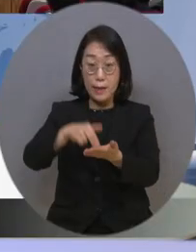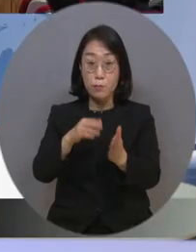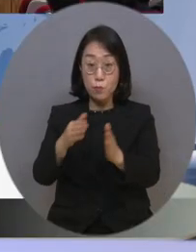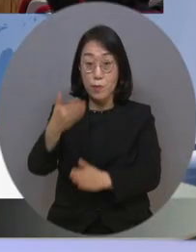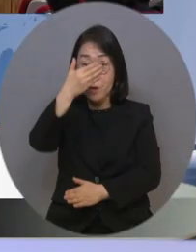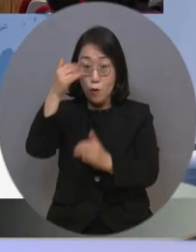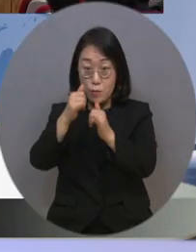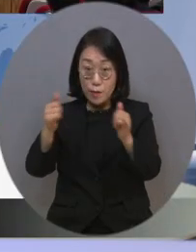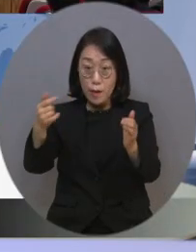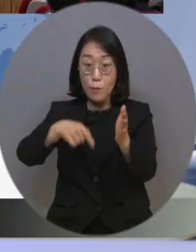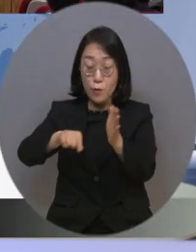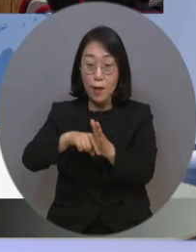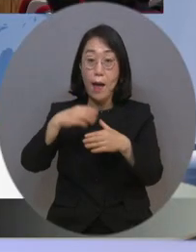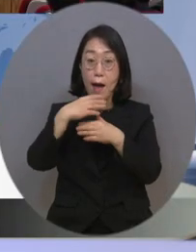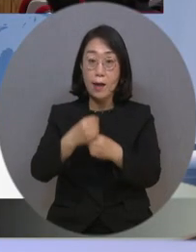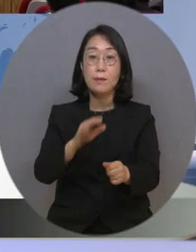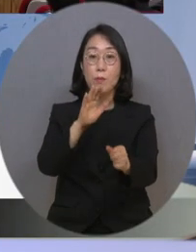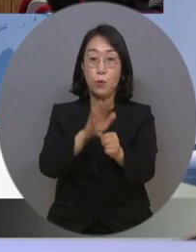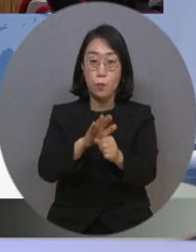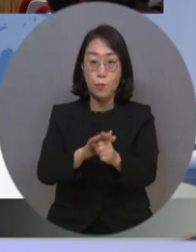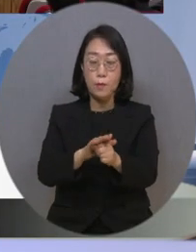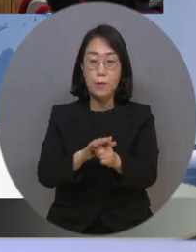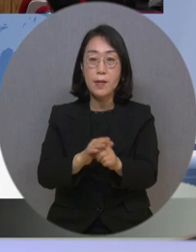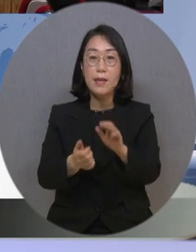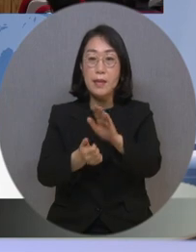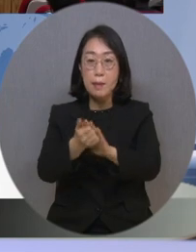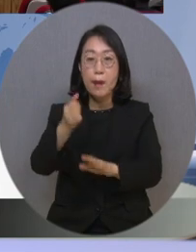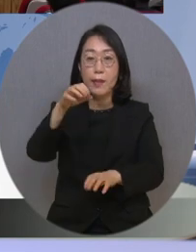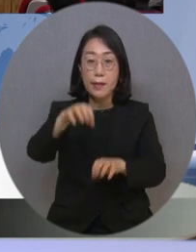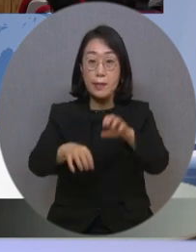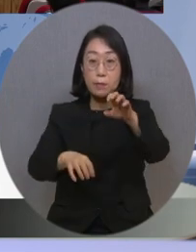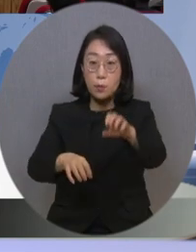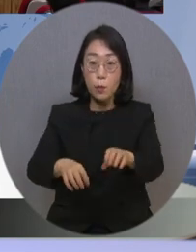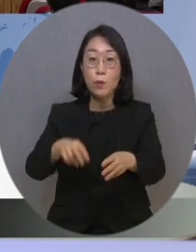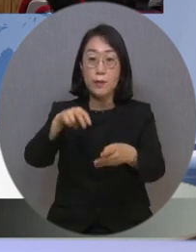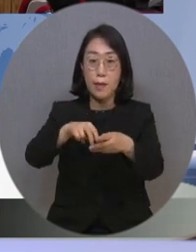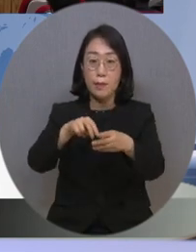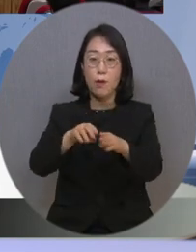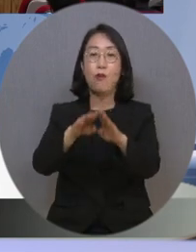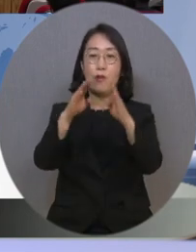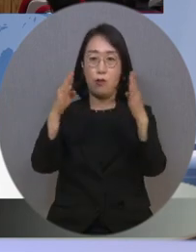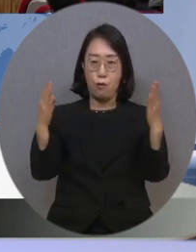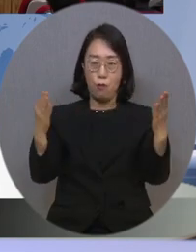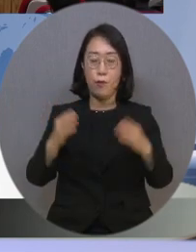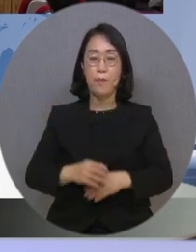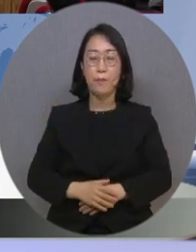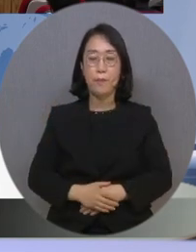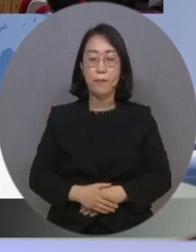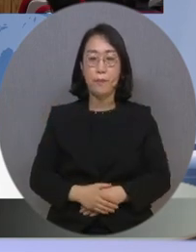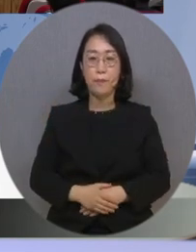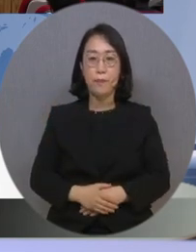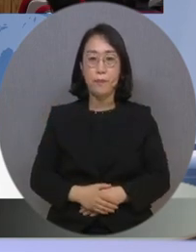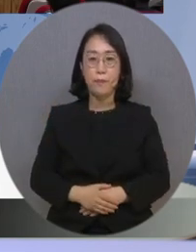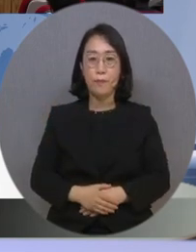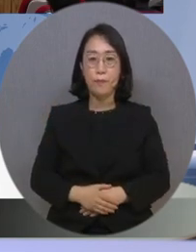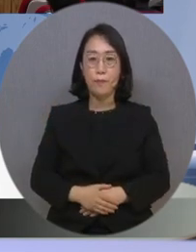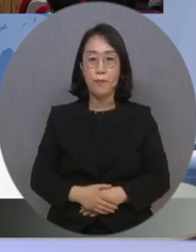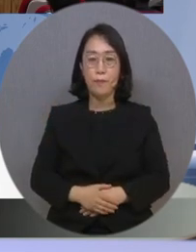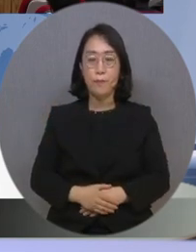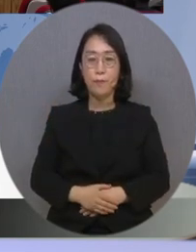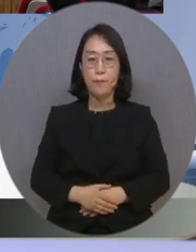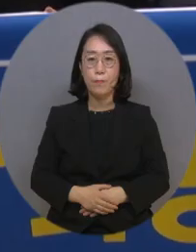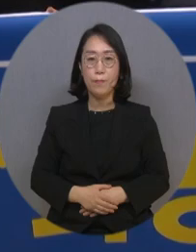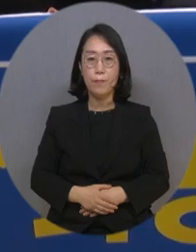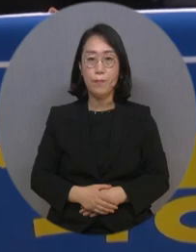청년들의 안정적인 사회 진출을 돕는 희망디딤돌 전남센터가 문을 열었습니다 김정현 기자가 보도합니다